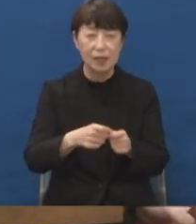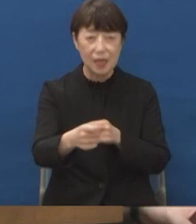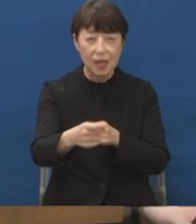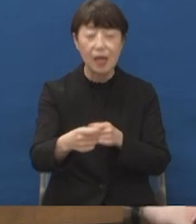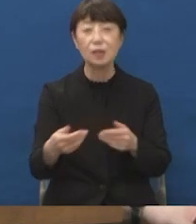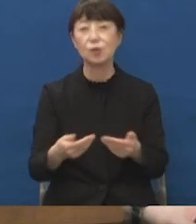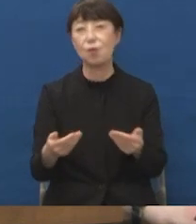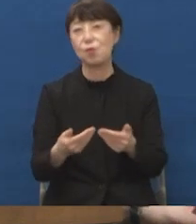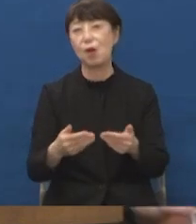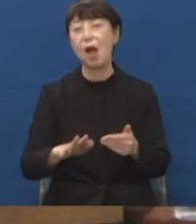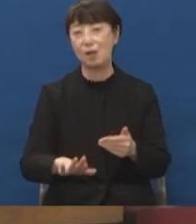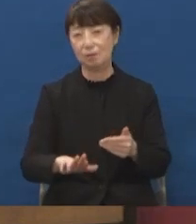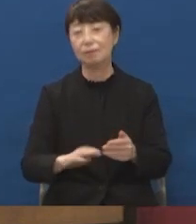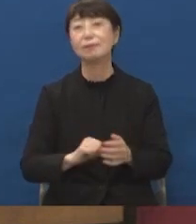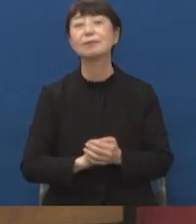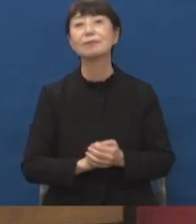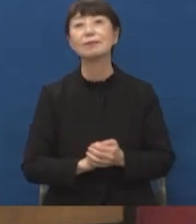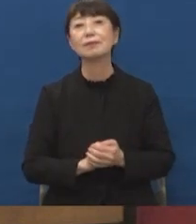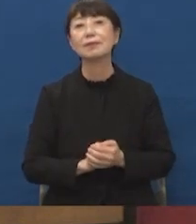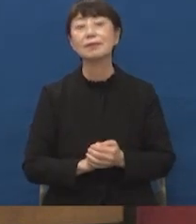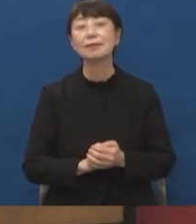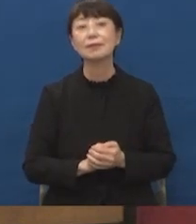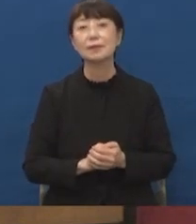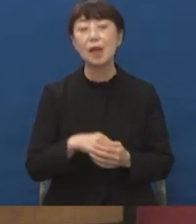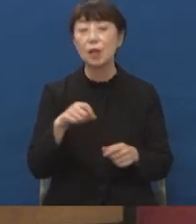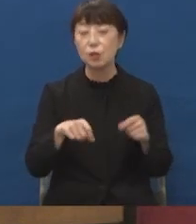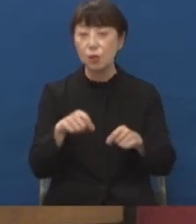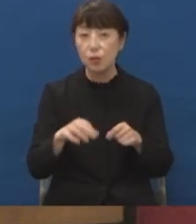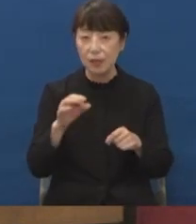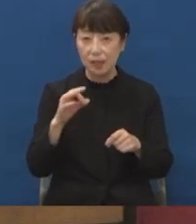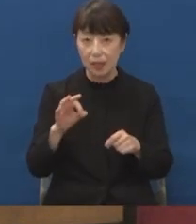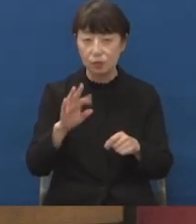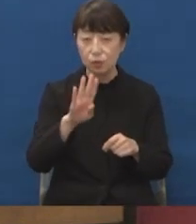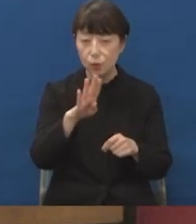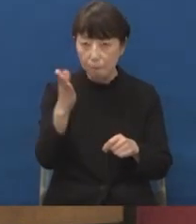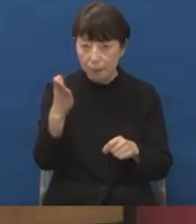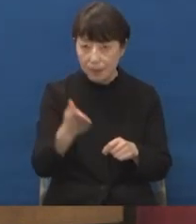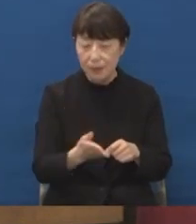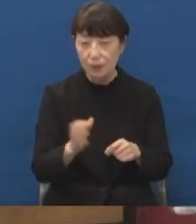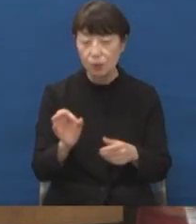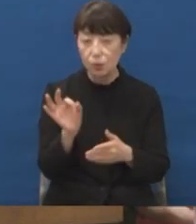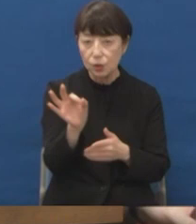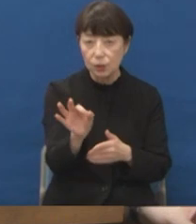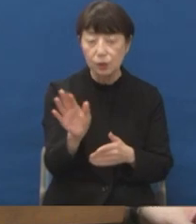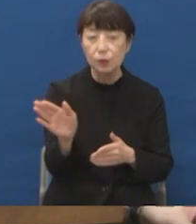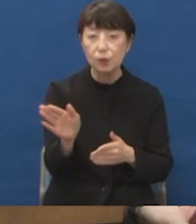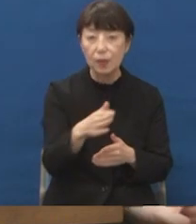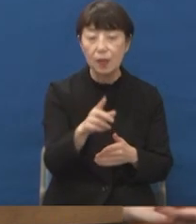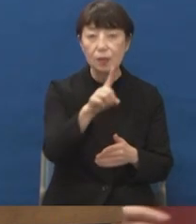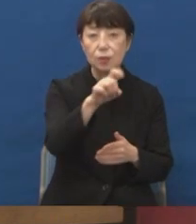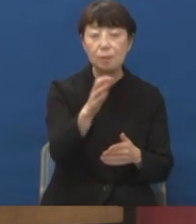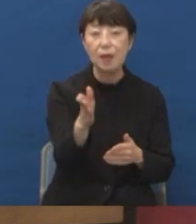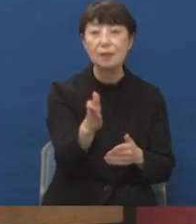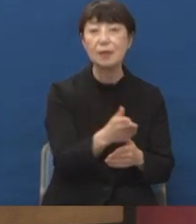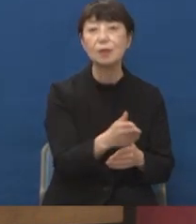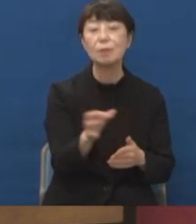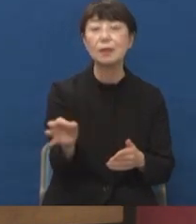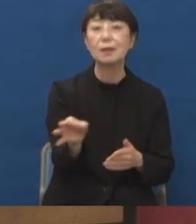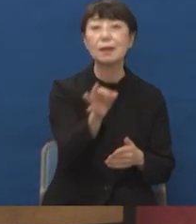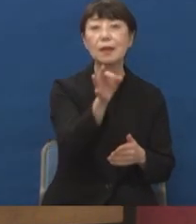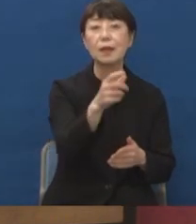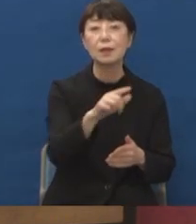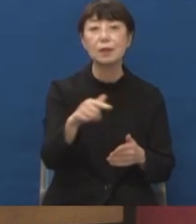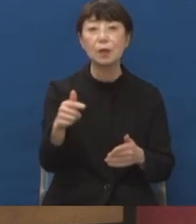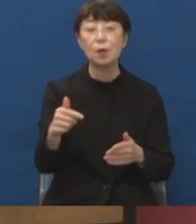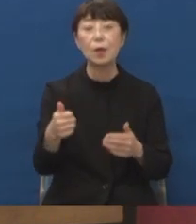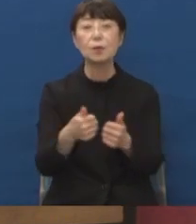められています。教職調整額一律 4% の支給から最高 10% まで引き上げるなどが検討